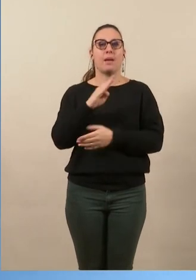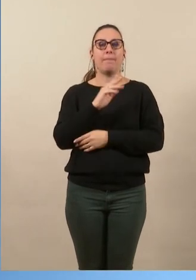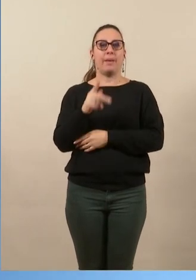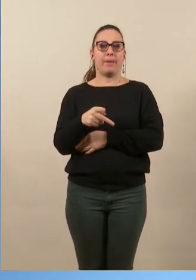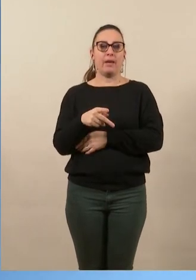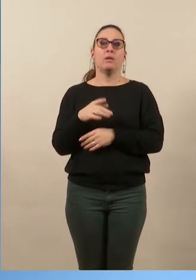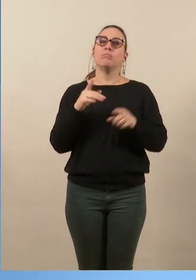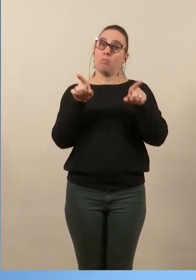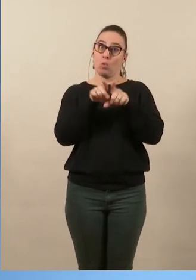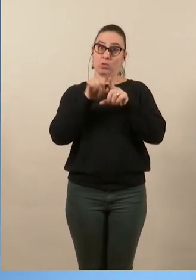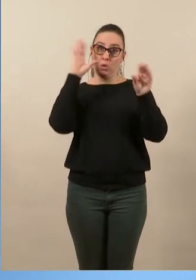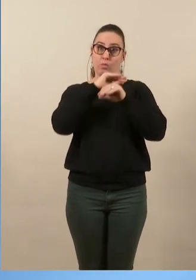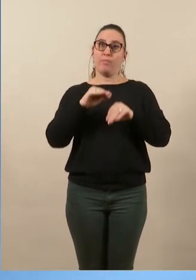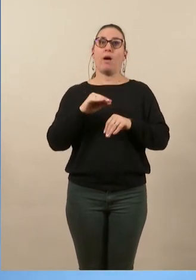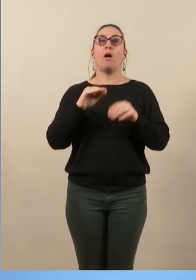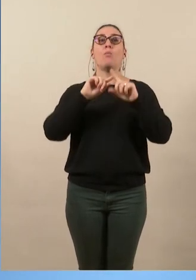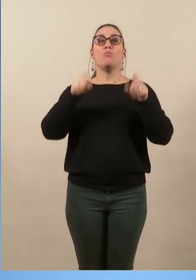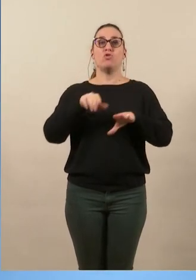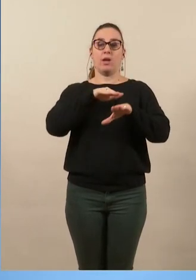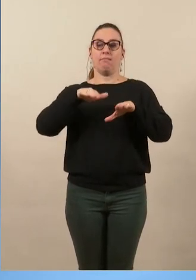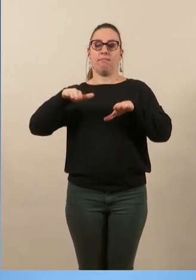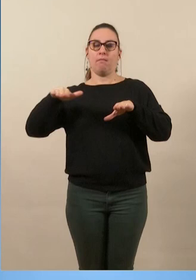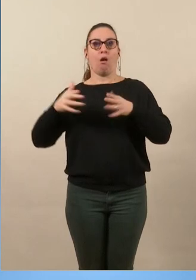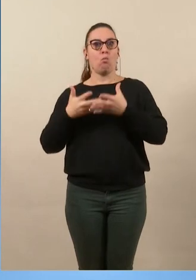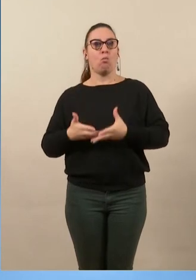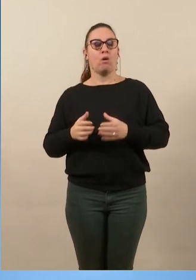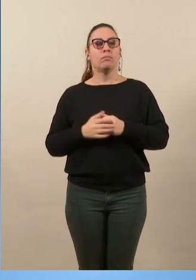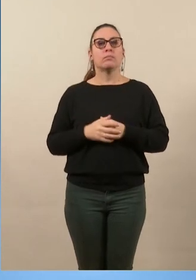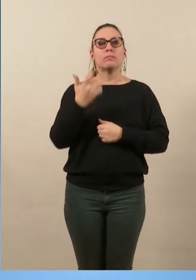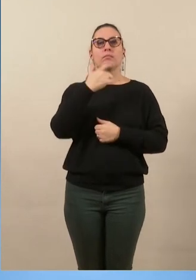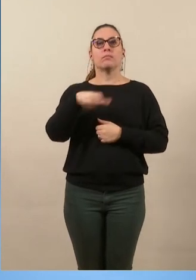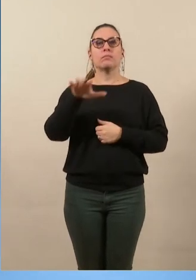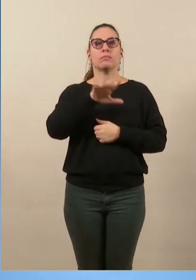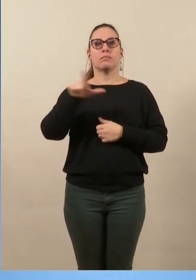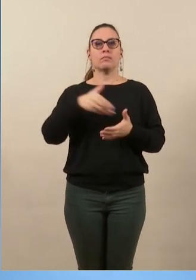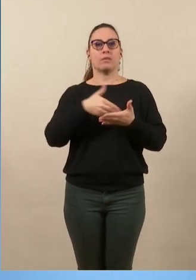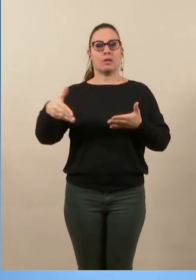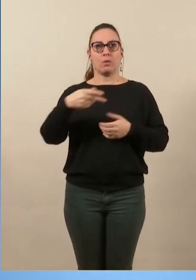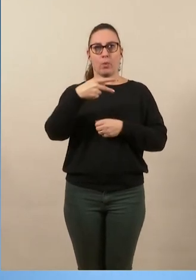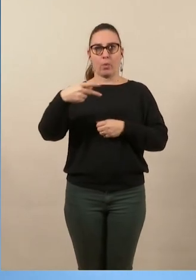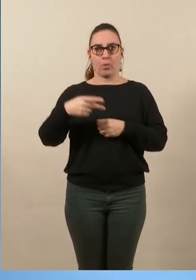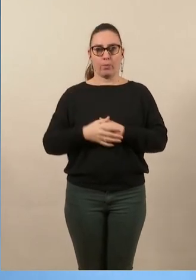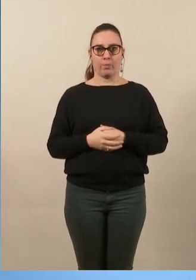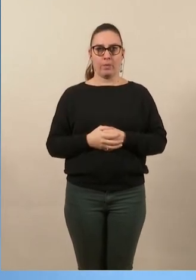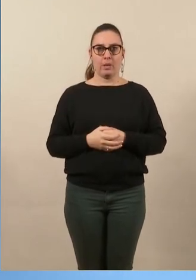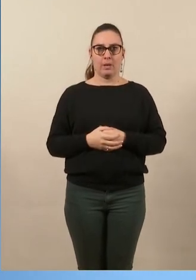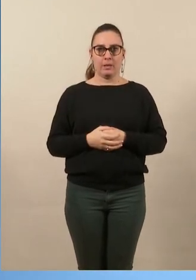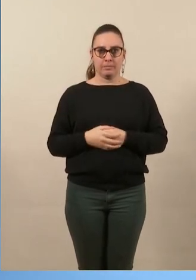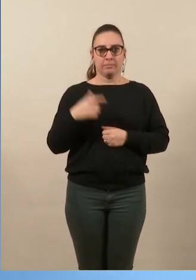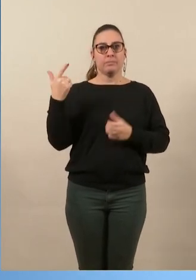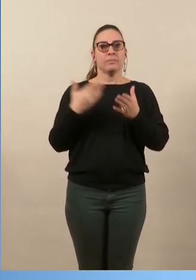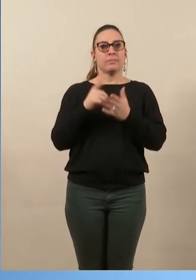compter celui des budgets annexes conséquent également et de 252 millions d'euros